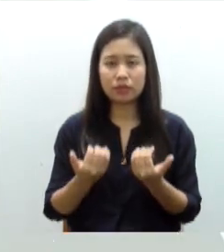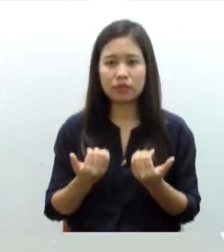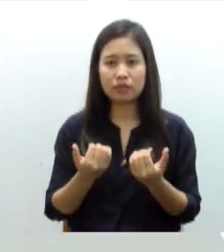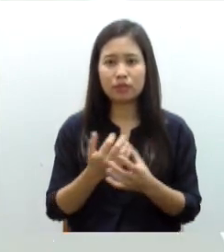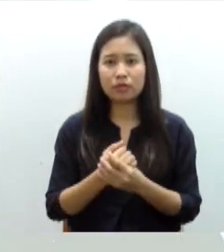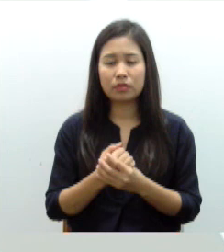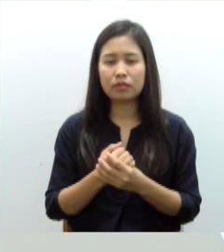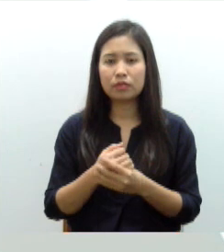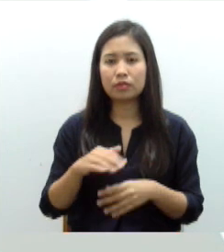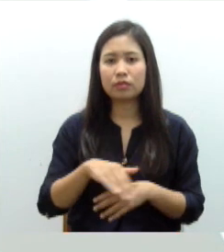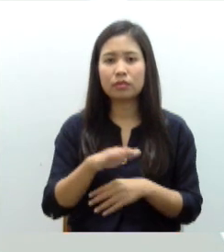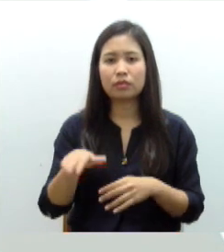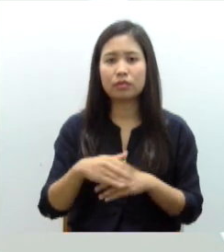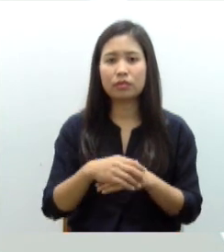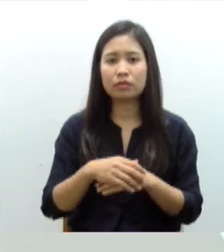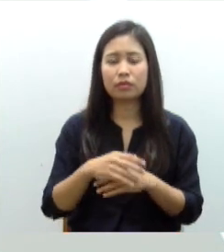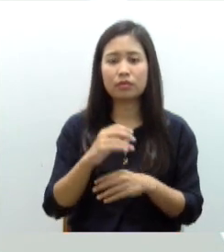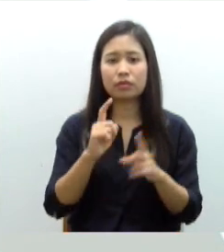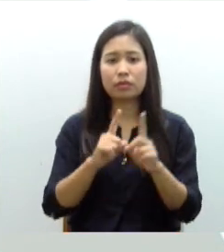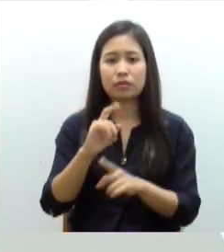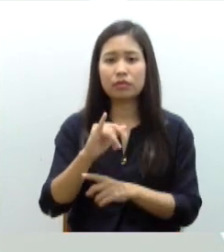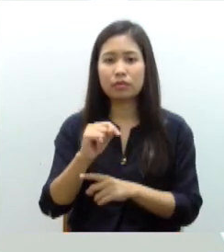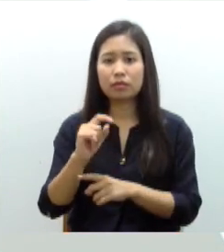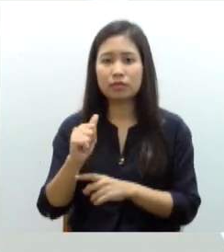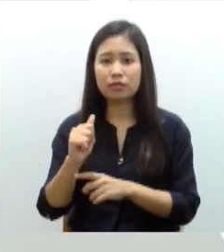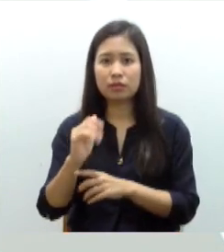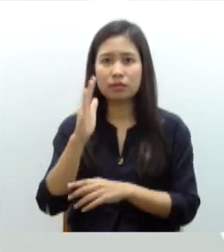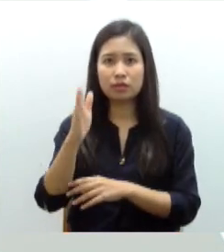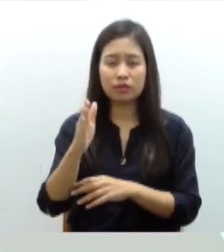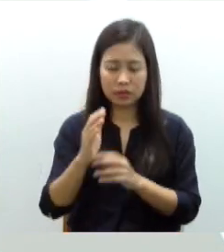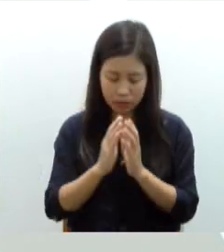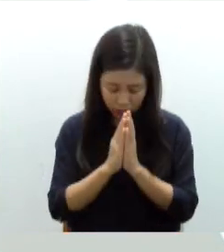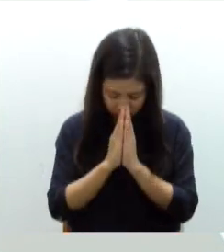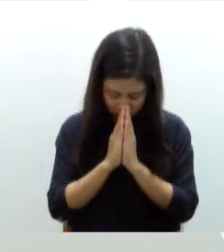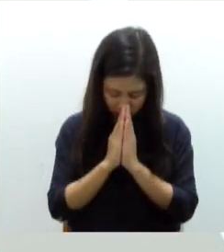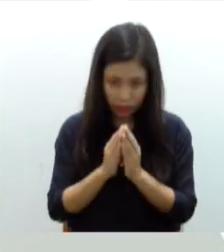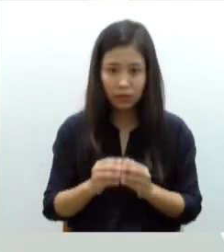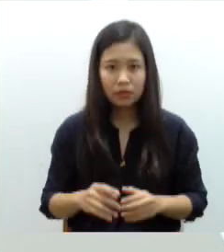จบการพูดคุยกับเรื่องของการประเมิน ITA มาณโอกาสนี้ครับผมขอบพระคุณครับสวัสดีครับ ครับสวัสดีครับ